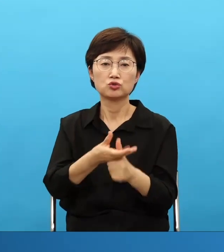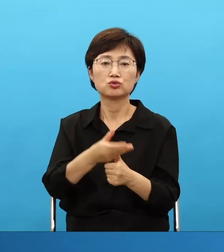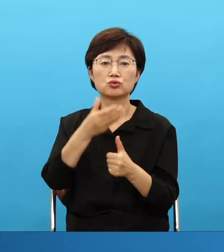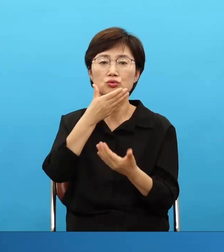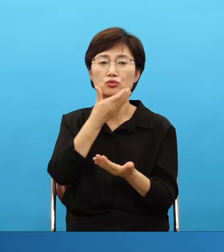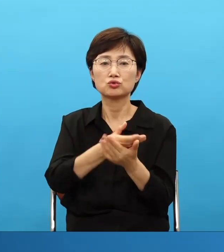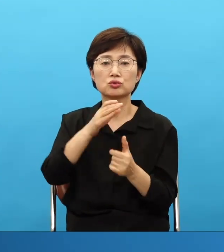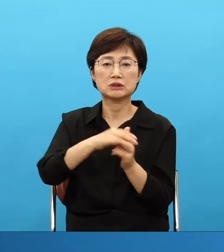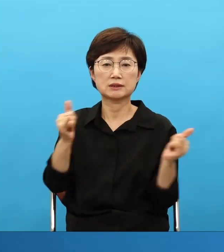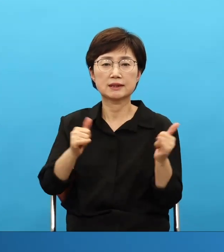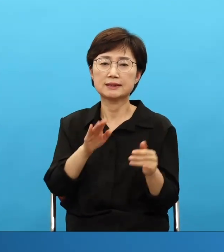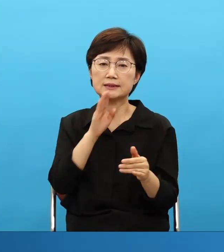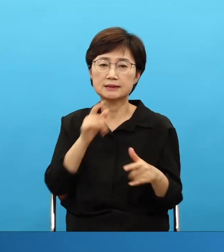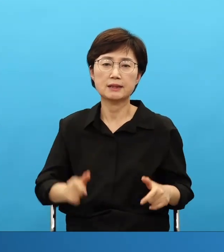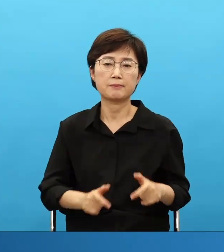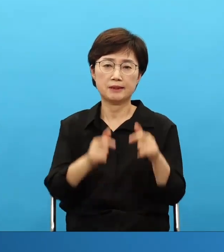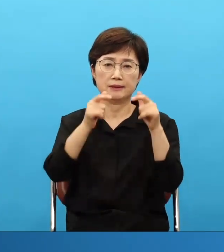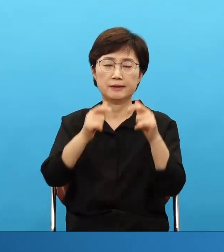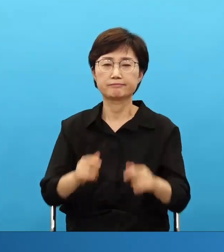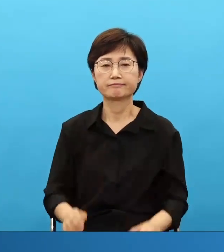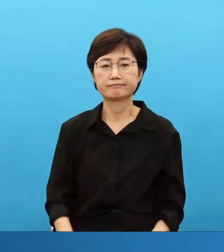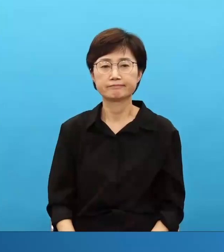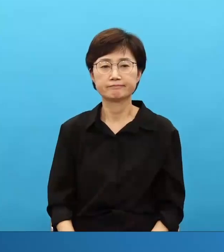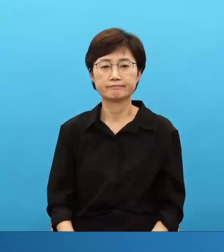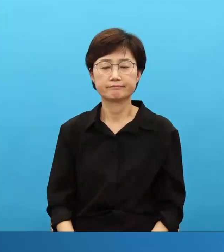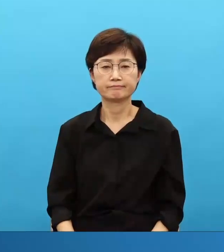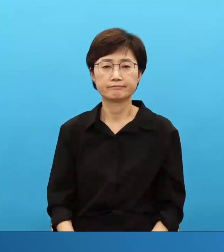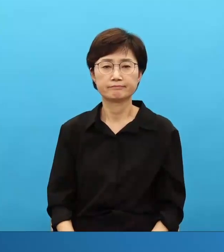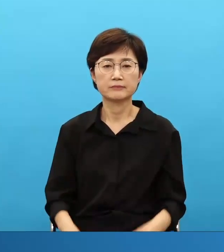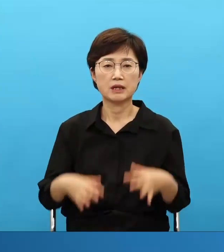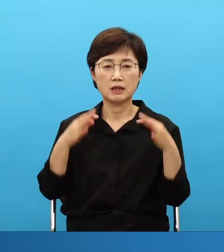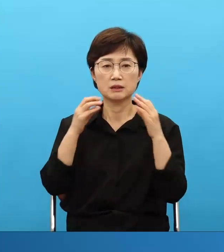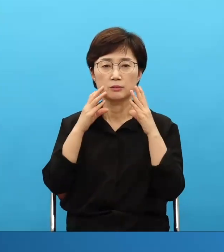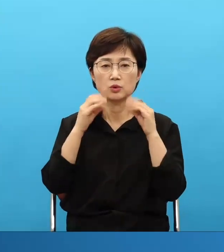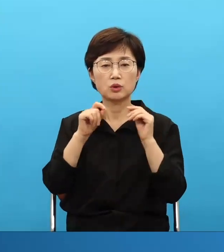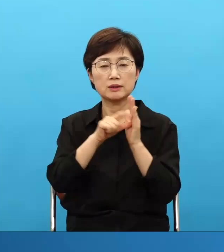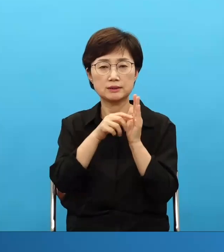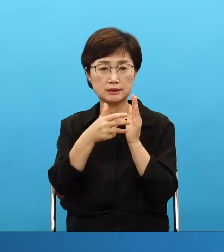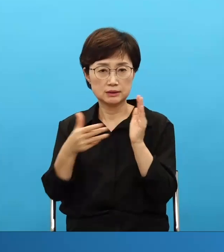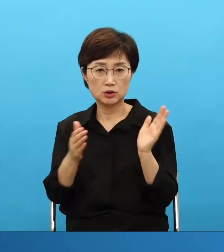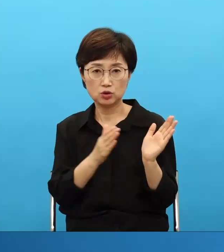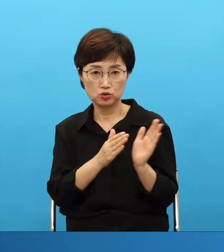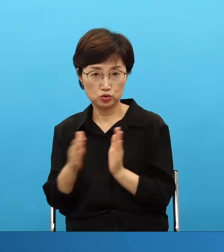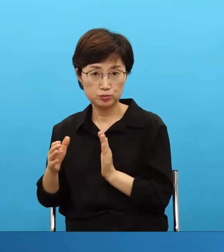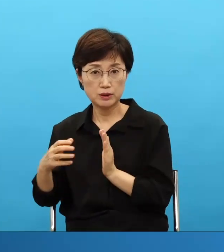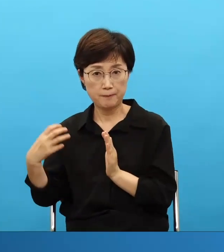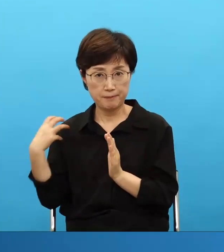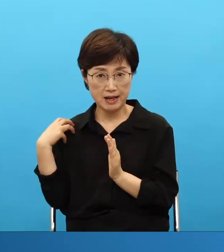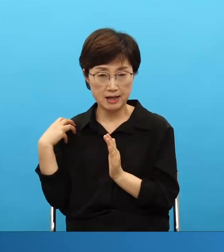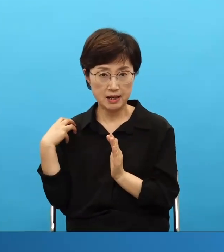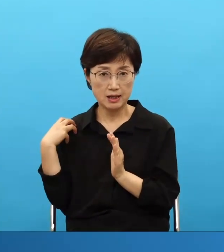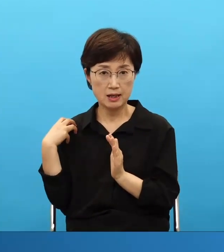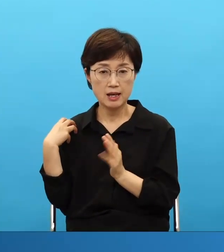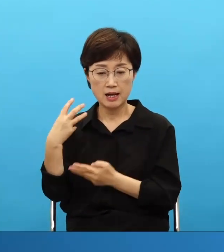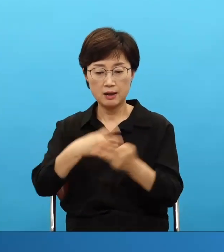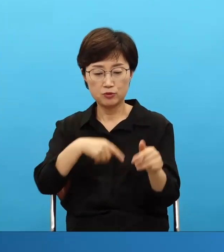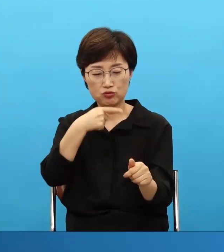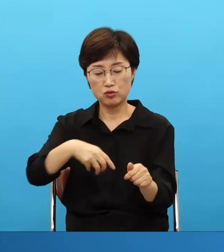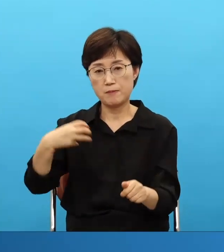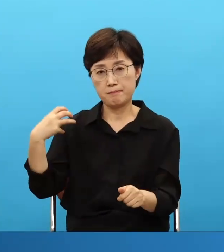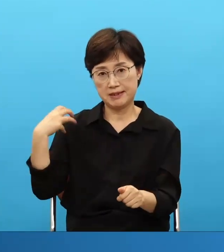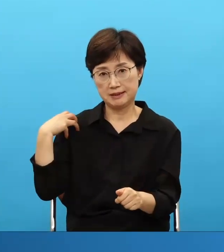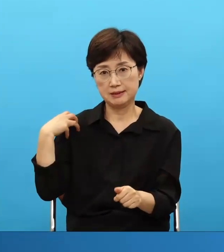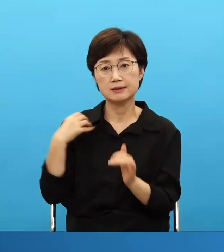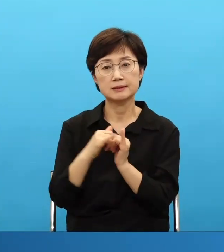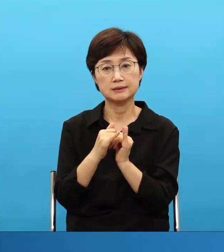교회에서 열립니 금토일 시대를 준비하는 국내외 5천여명의 렘런트 사역자 교사